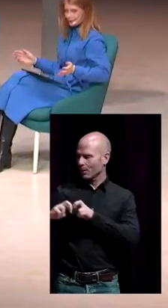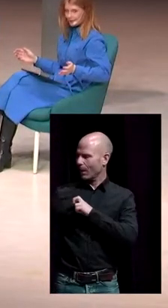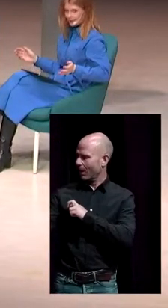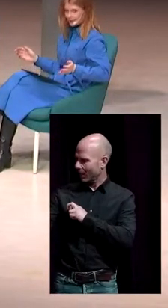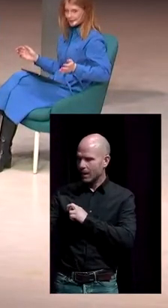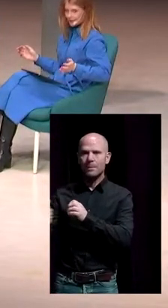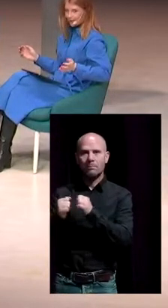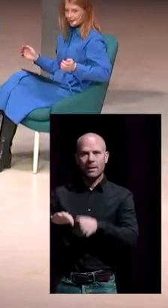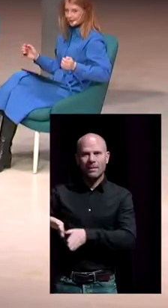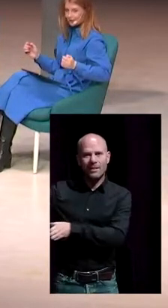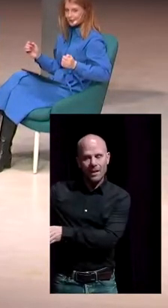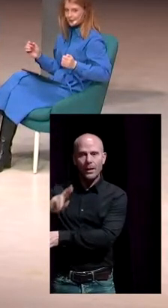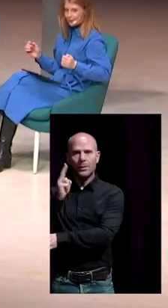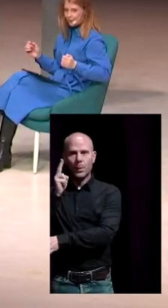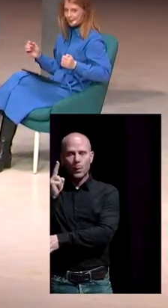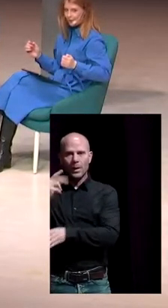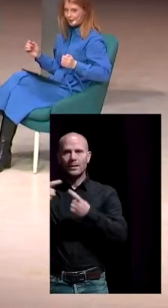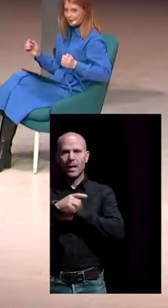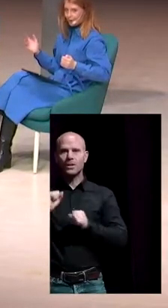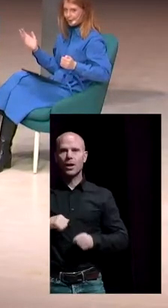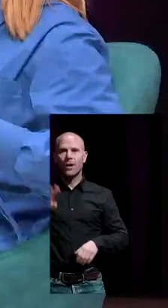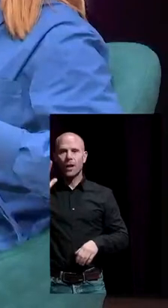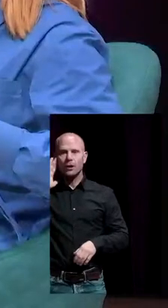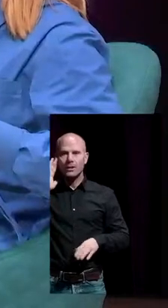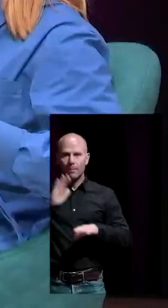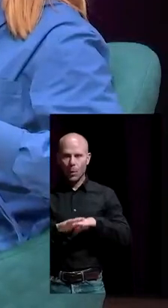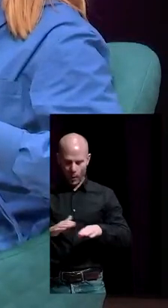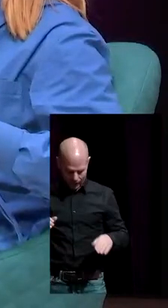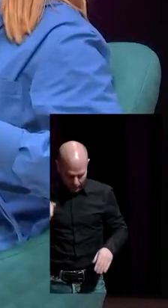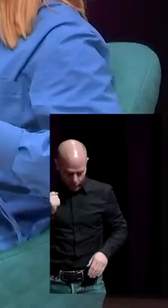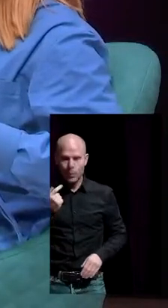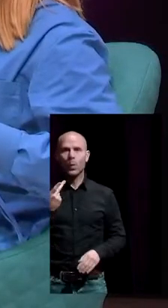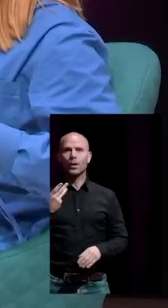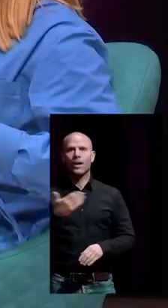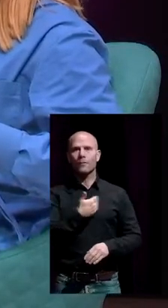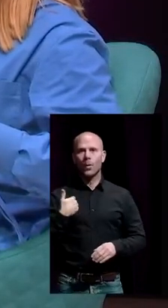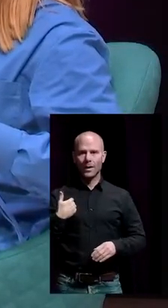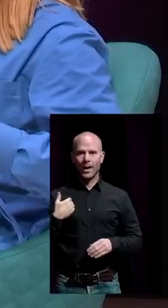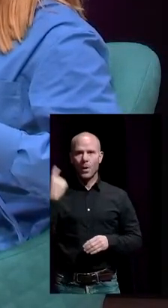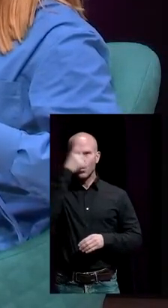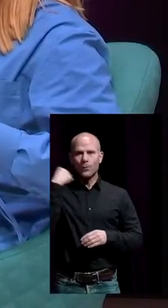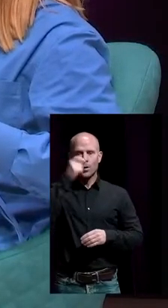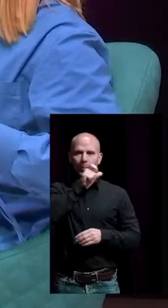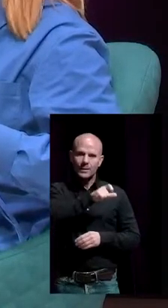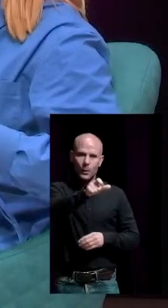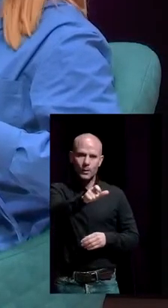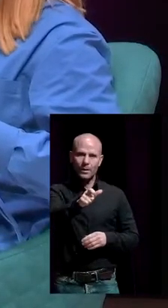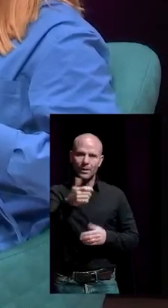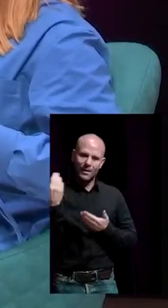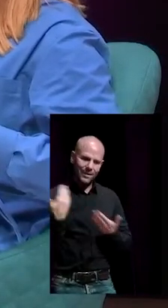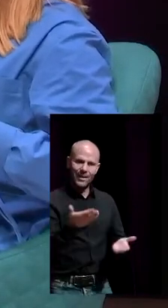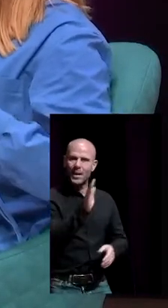nu är det dags för att lyssna på några av våra huvudpersoner kanske, nämligen